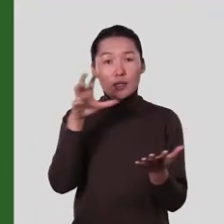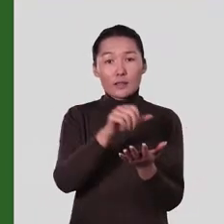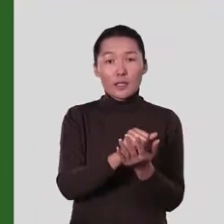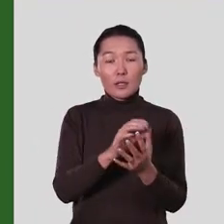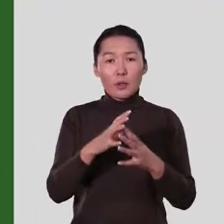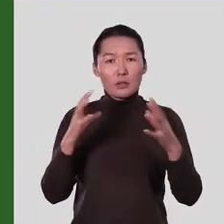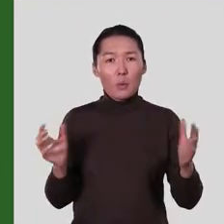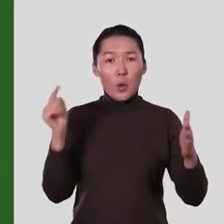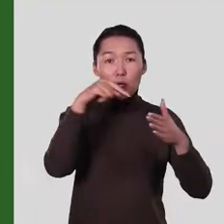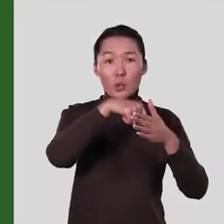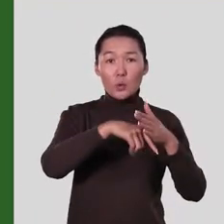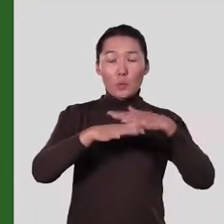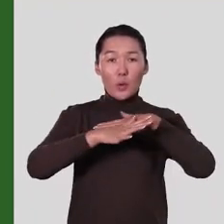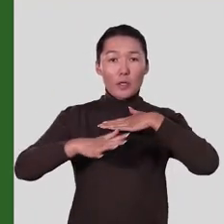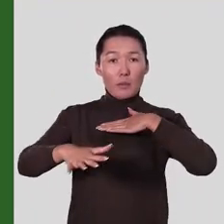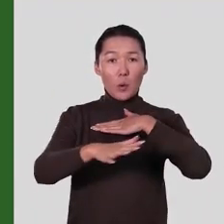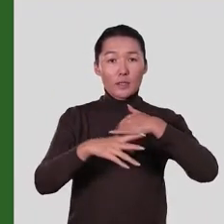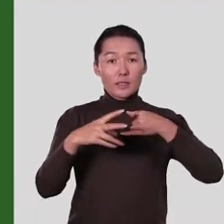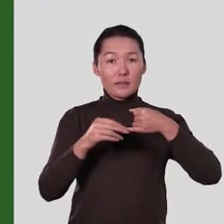более глубокие полости в земле.